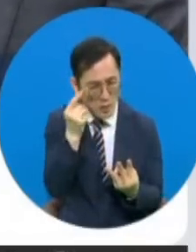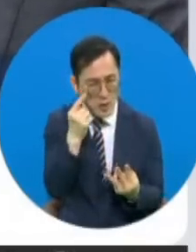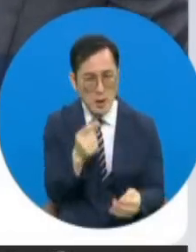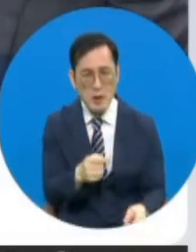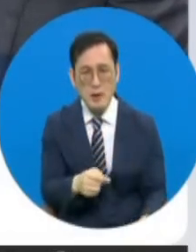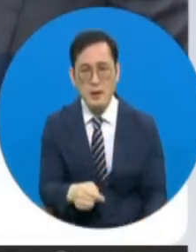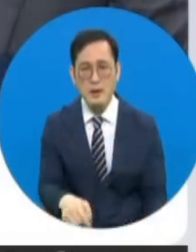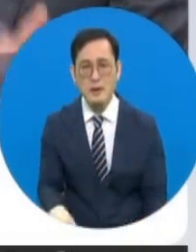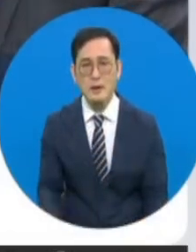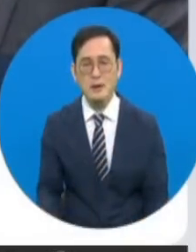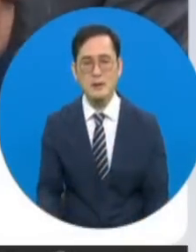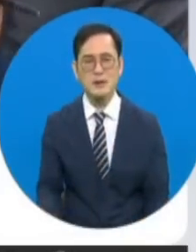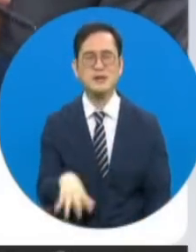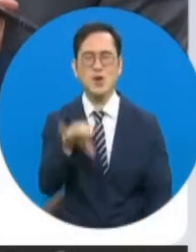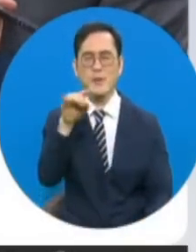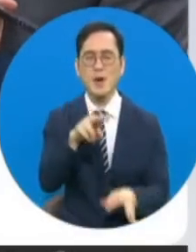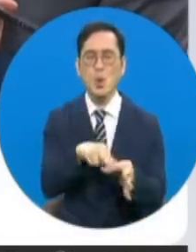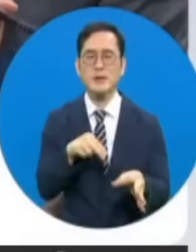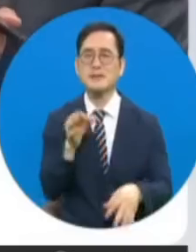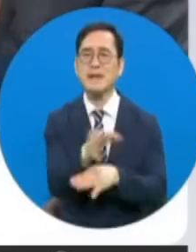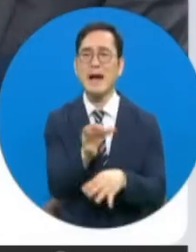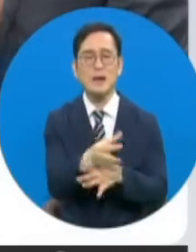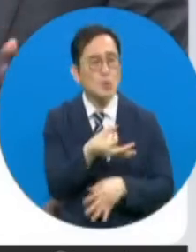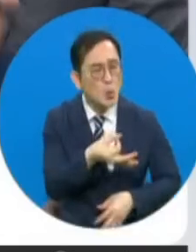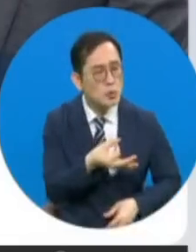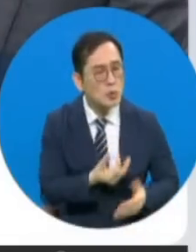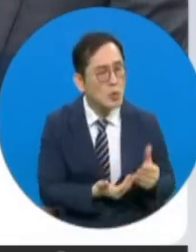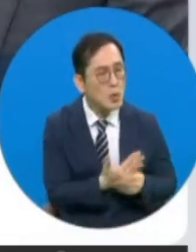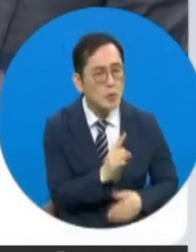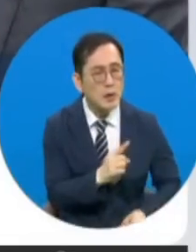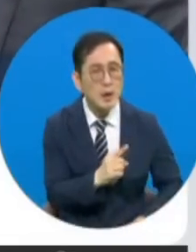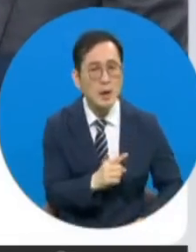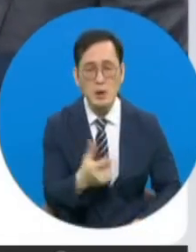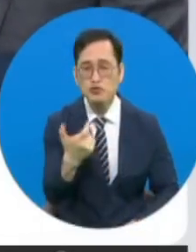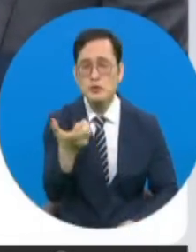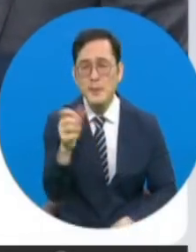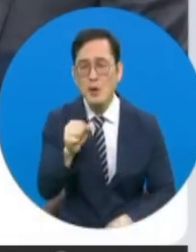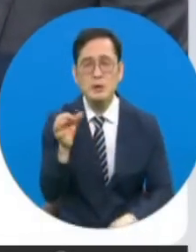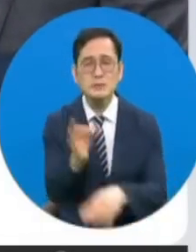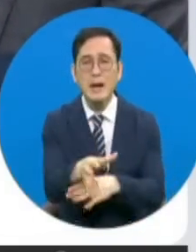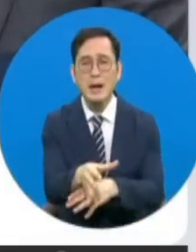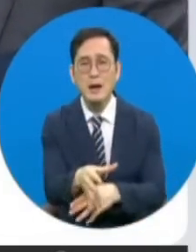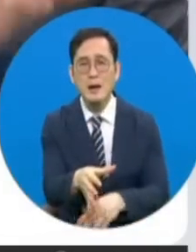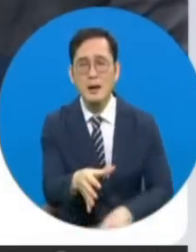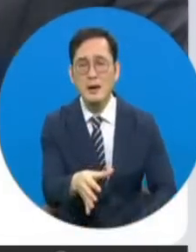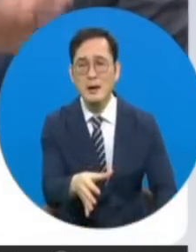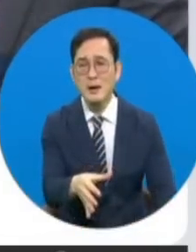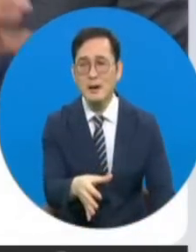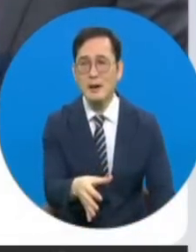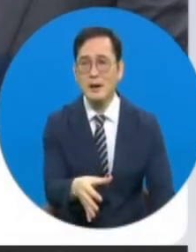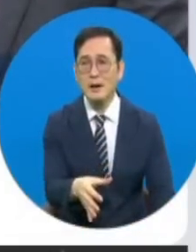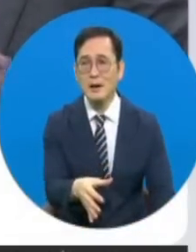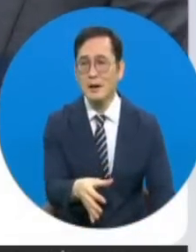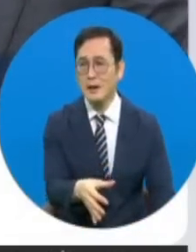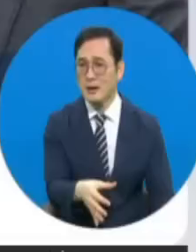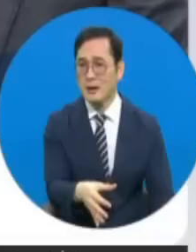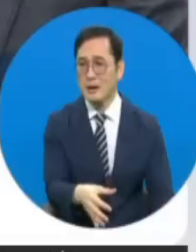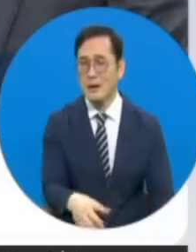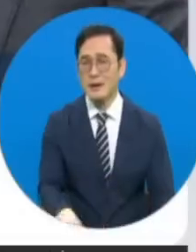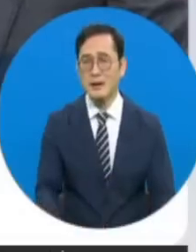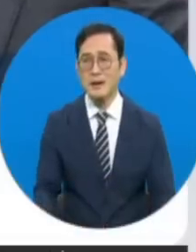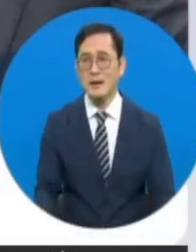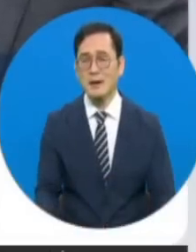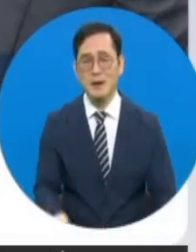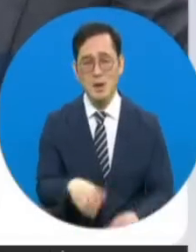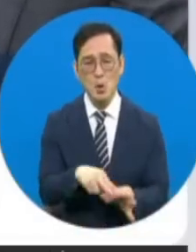코인을 완전히 사게 되었는가부터 해명이 돼야 돼요 그러니까 60억 상당의 코인을 사게 된 혹은 뭐 수만개의